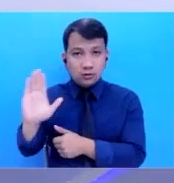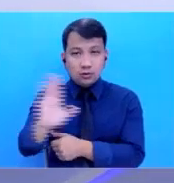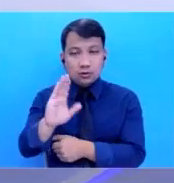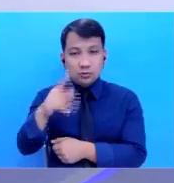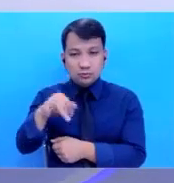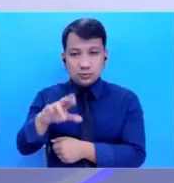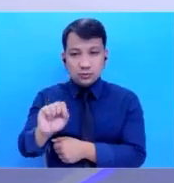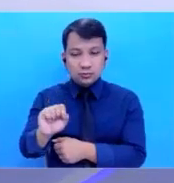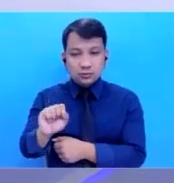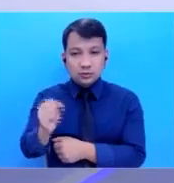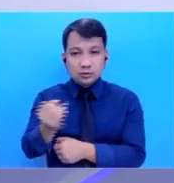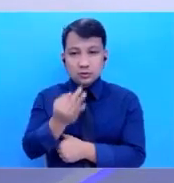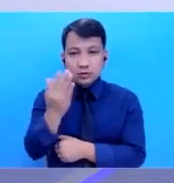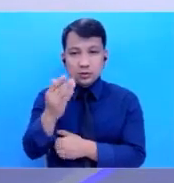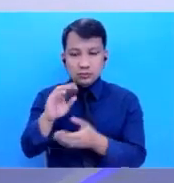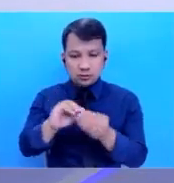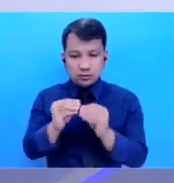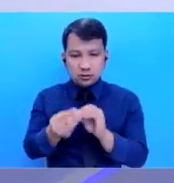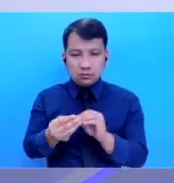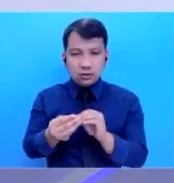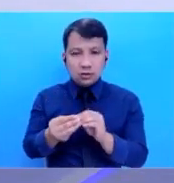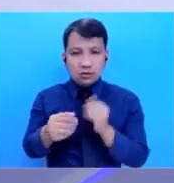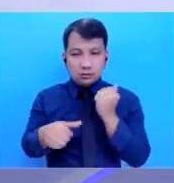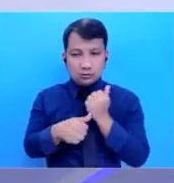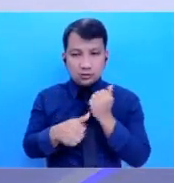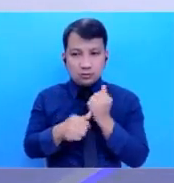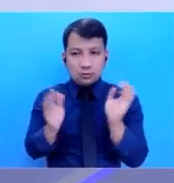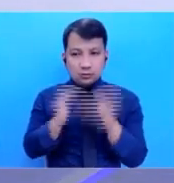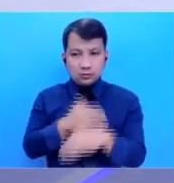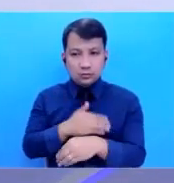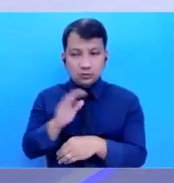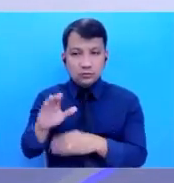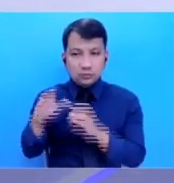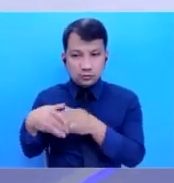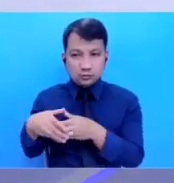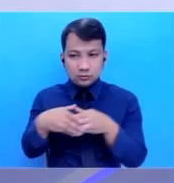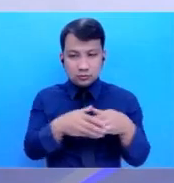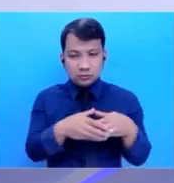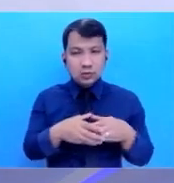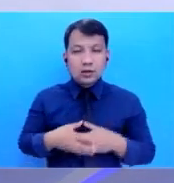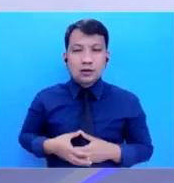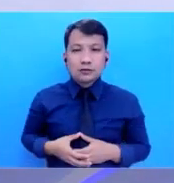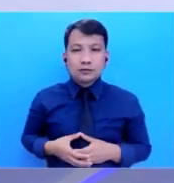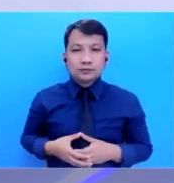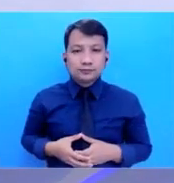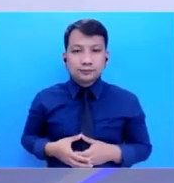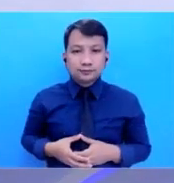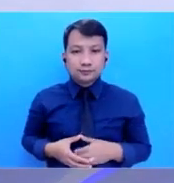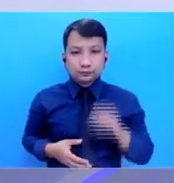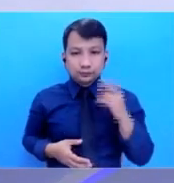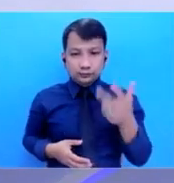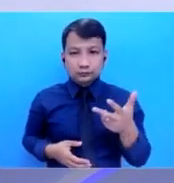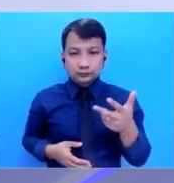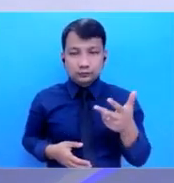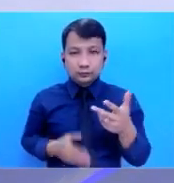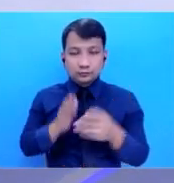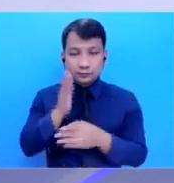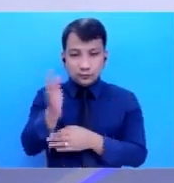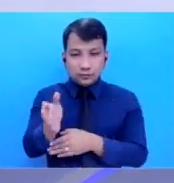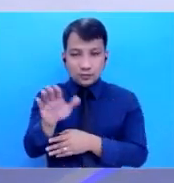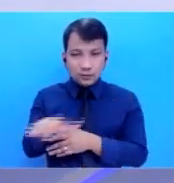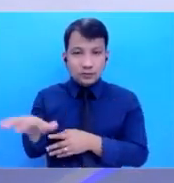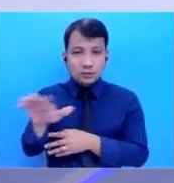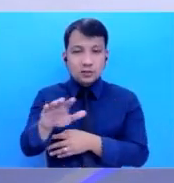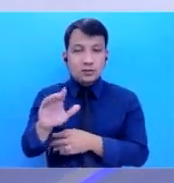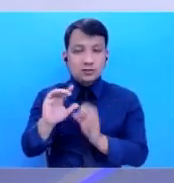at sequence numbers at assigned room o clustered precinct. Step 3, magpunta sa inyong assigned